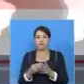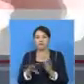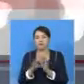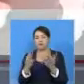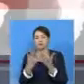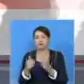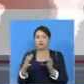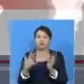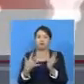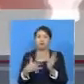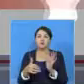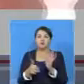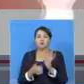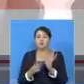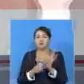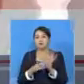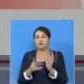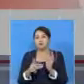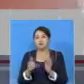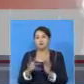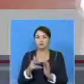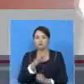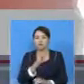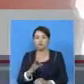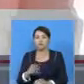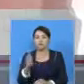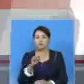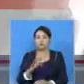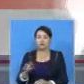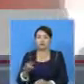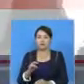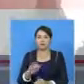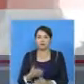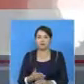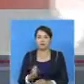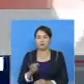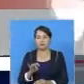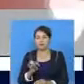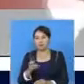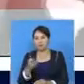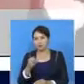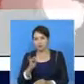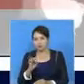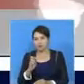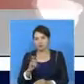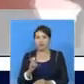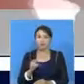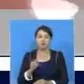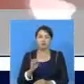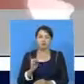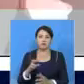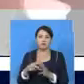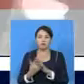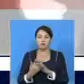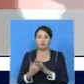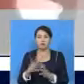санының 59.93%. Байғайын ауданы бойынша Көлтабан, Қызылбұлақ, Сартоғай